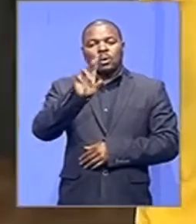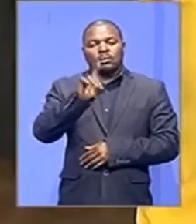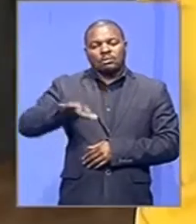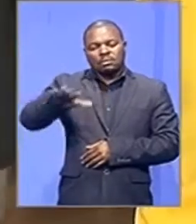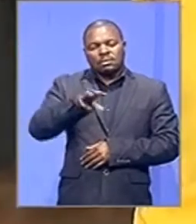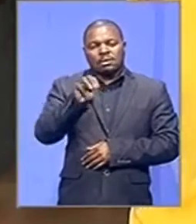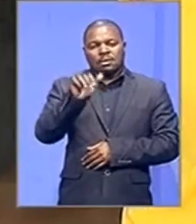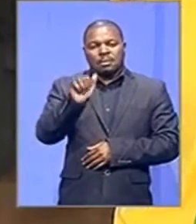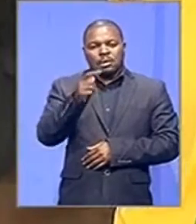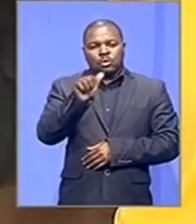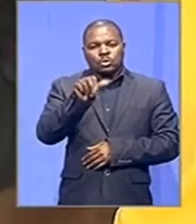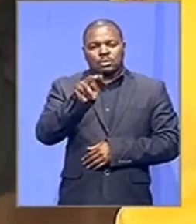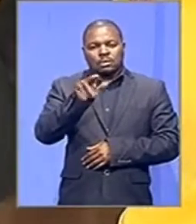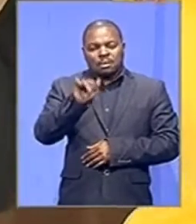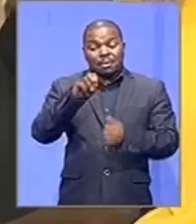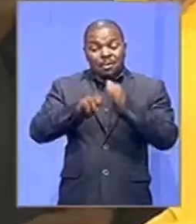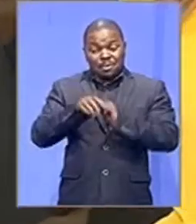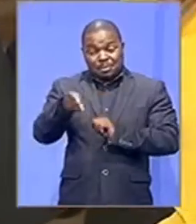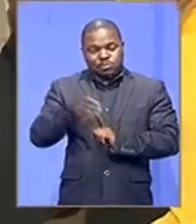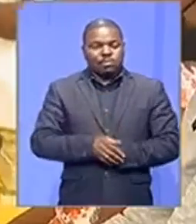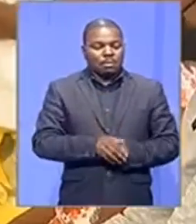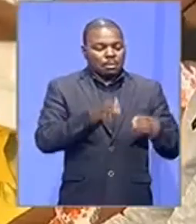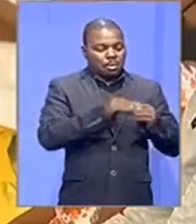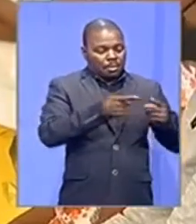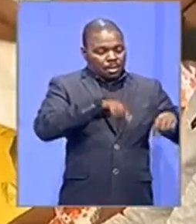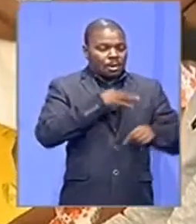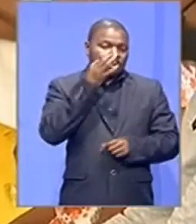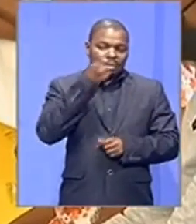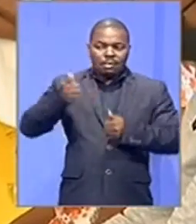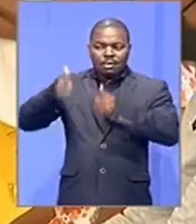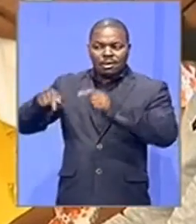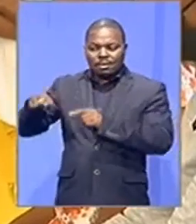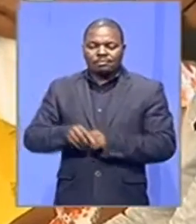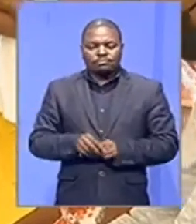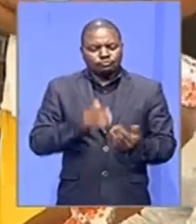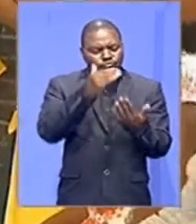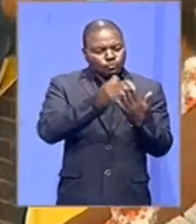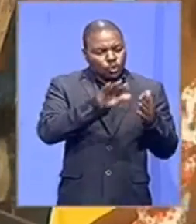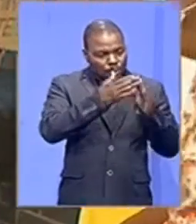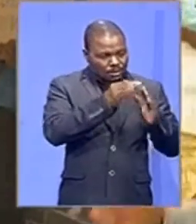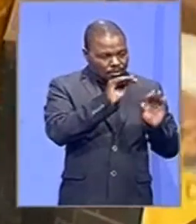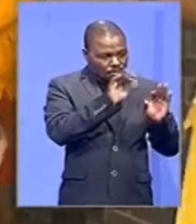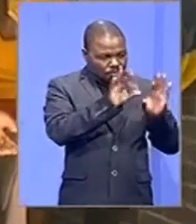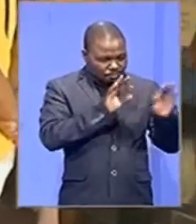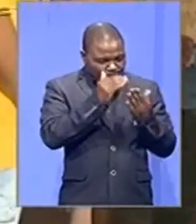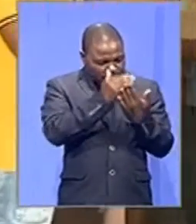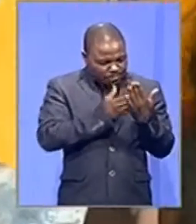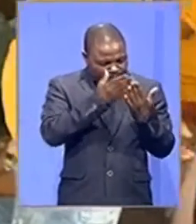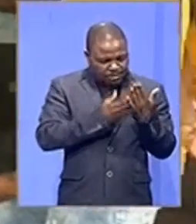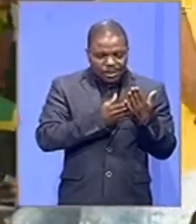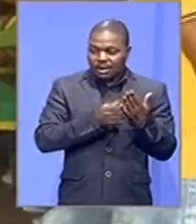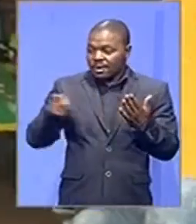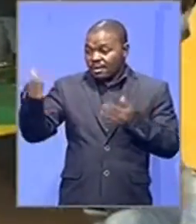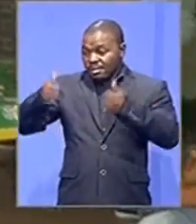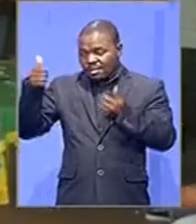Matlosana. Maloko a bega gore botsamaisi ba kgaolo ba ntshitse bontlhopheng ba ba tlhophilweng ke baagi le go akaretsa